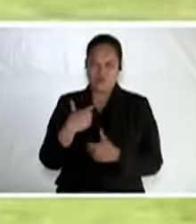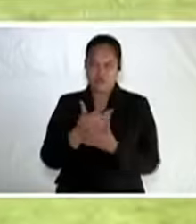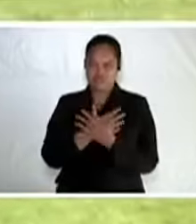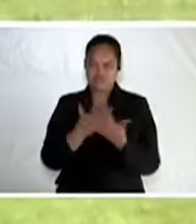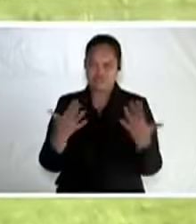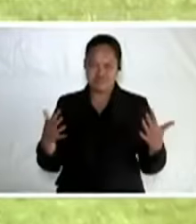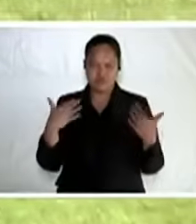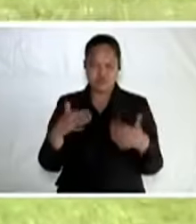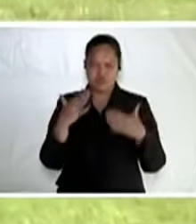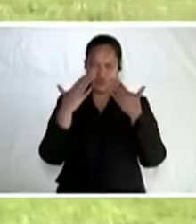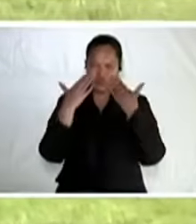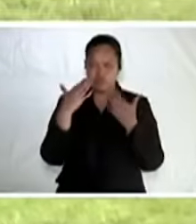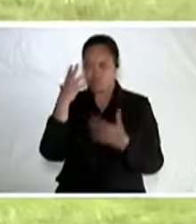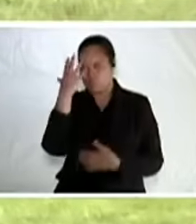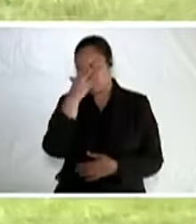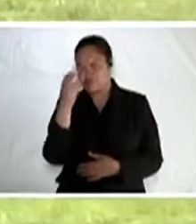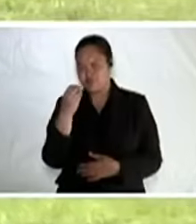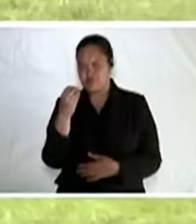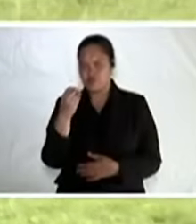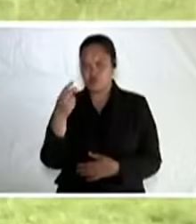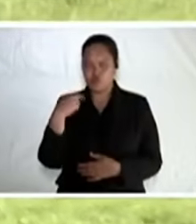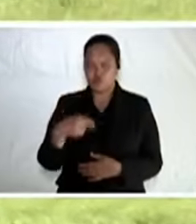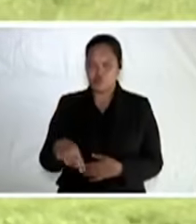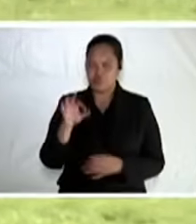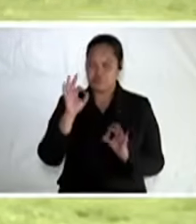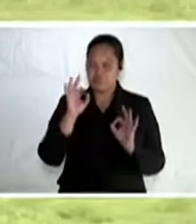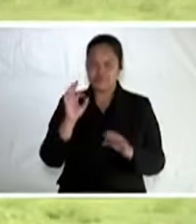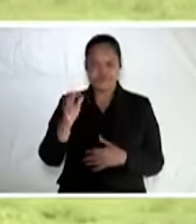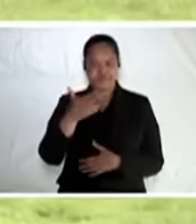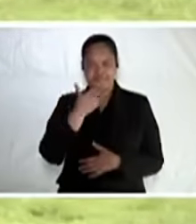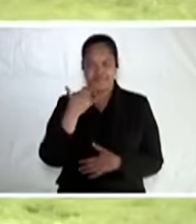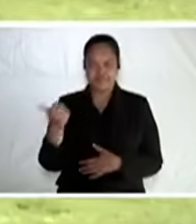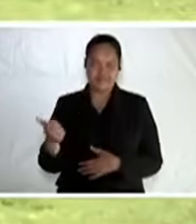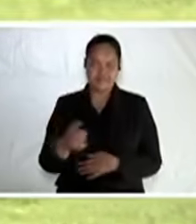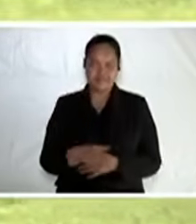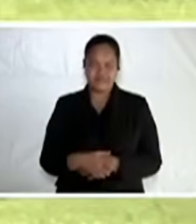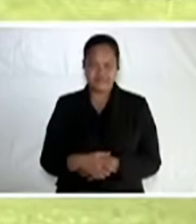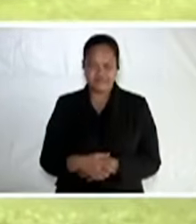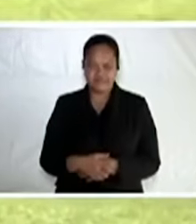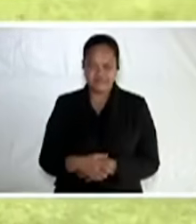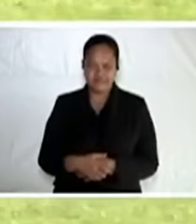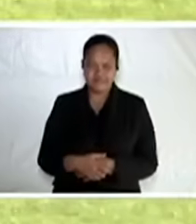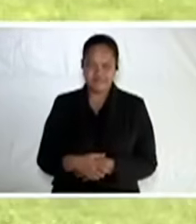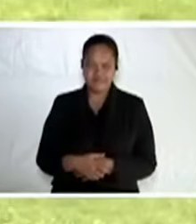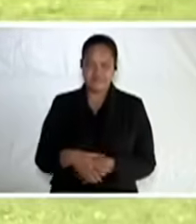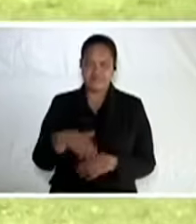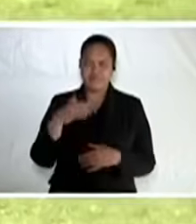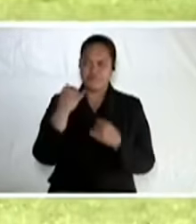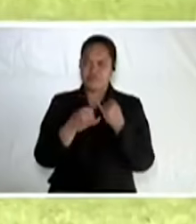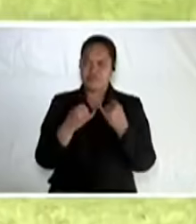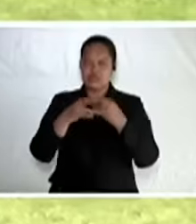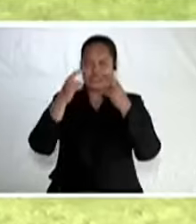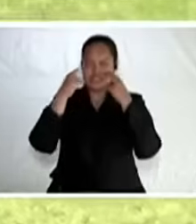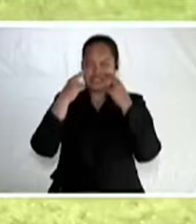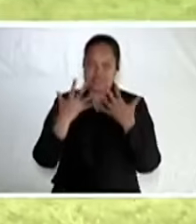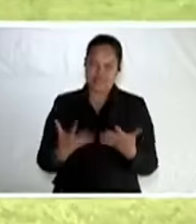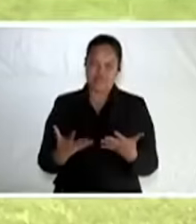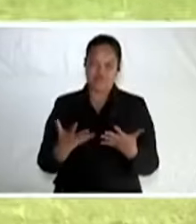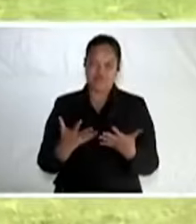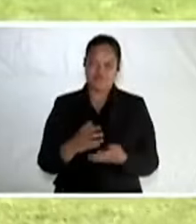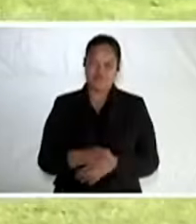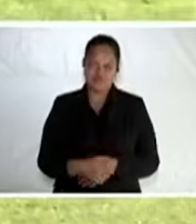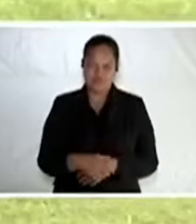दुनिया भर में अप्रिशिएट किया जाता है। इनका यूनिफॉर्म एकदम से अलग है एकदम से यूनिक है, एकदम से अनोखा